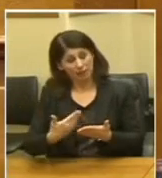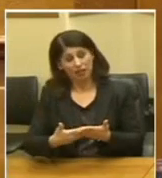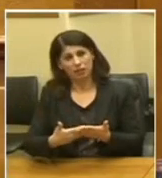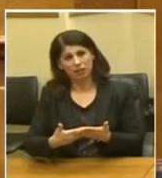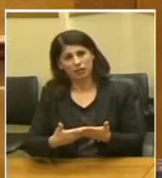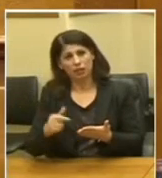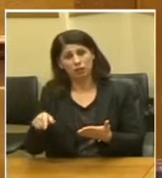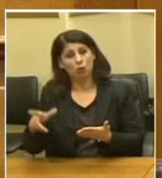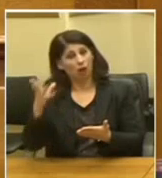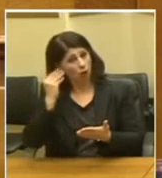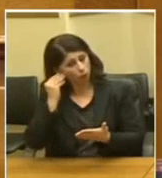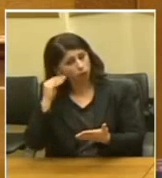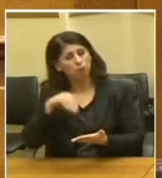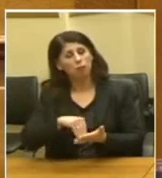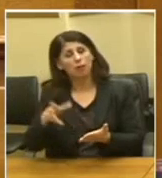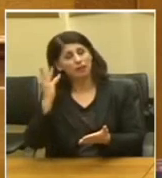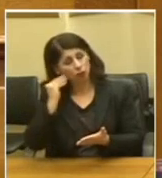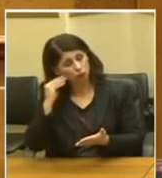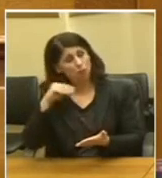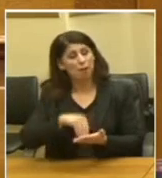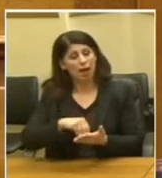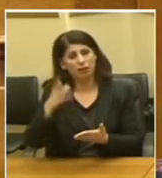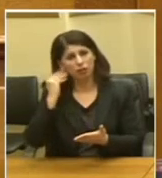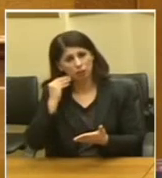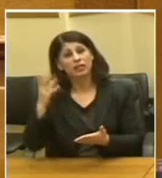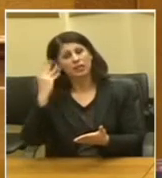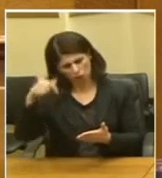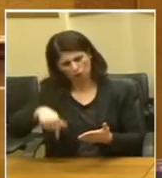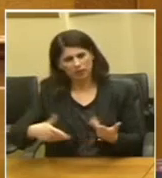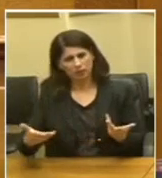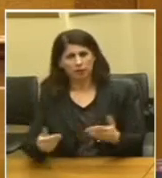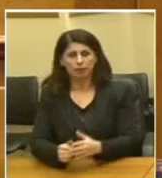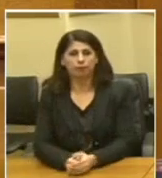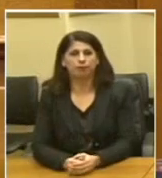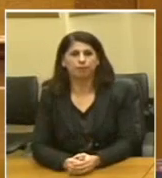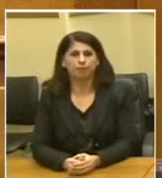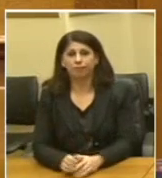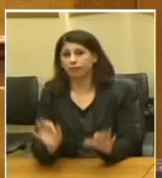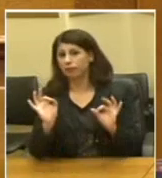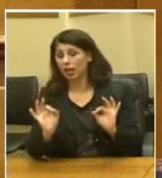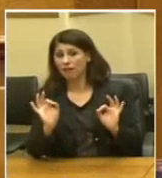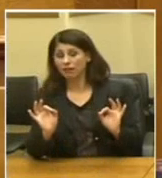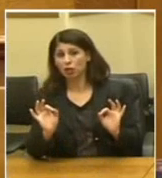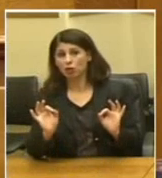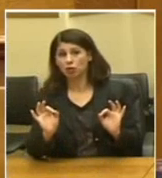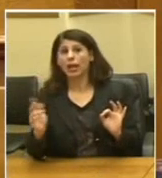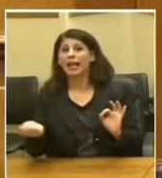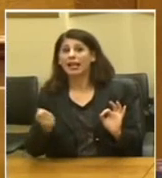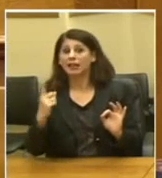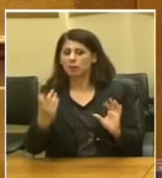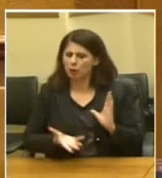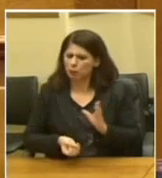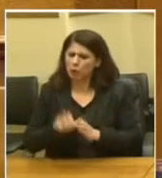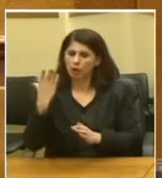τα οποία τα ακούσαμε, τα ξανακούσαμε και τα ακούσαμε και σήμερα. Βεβαίως, κάνατε μια